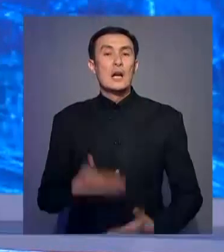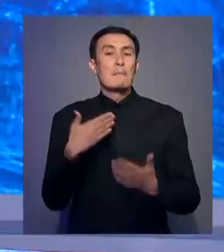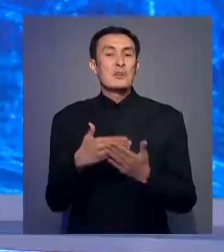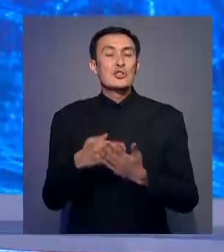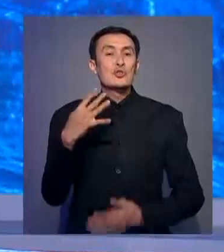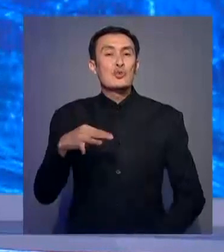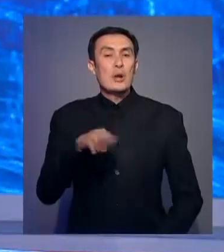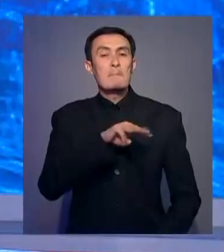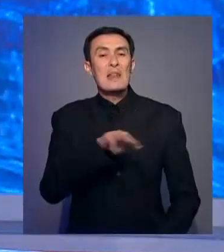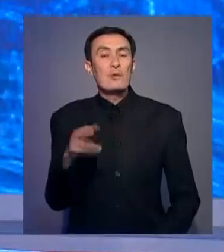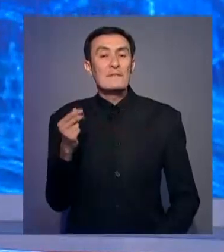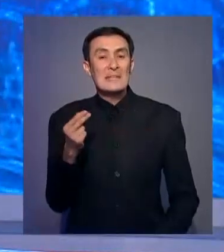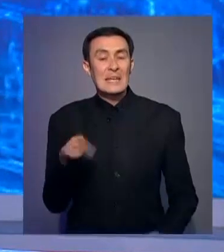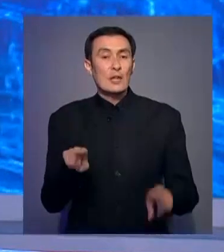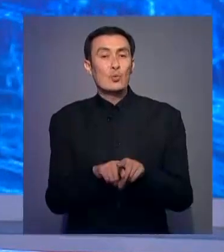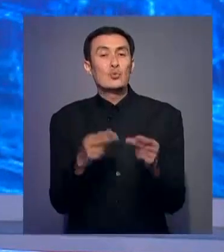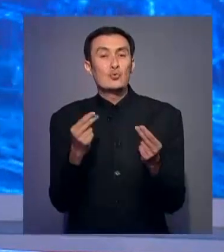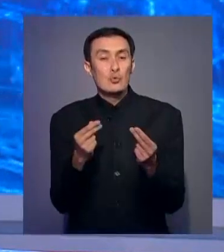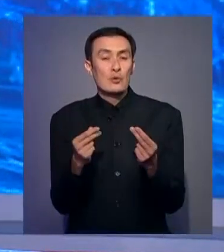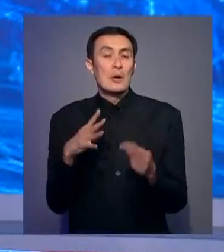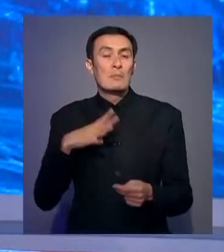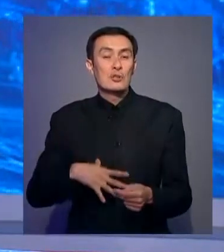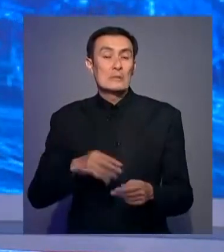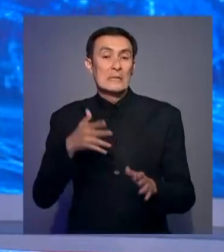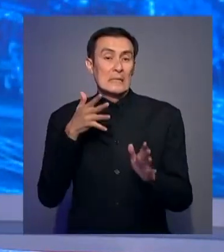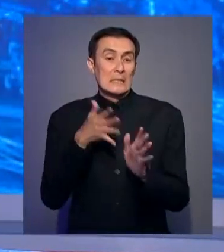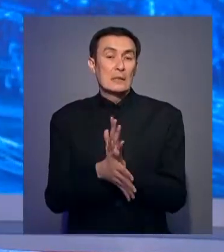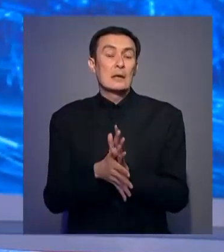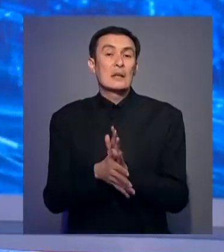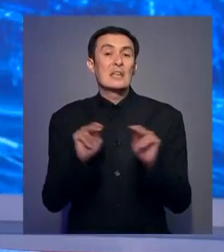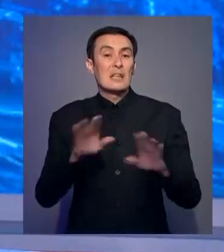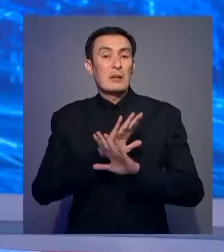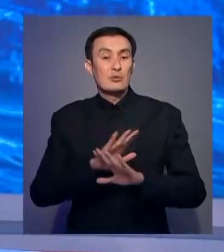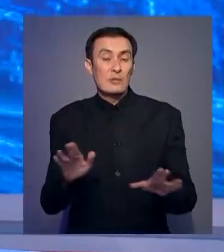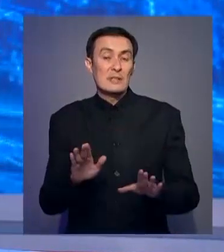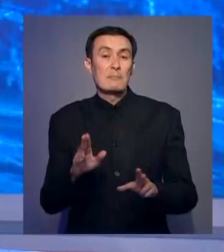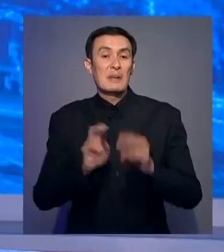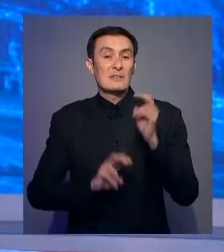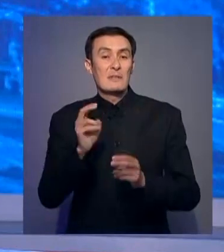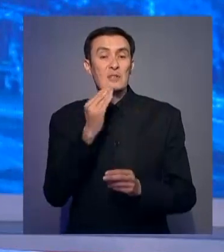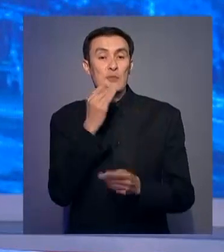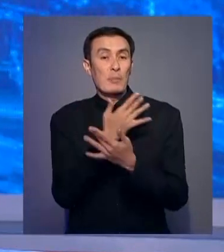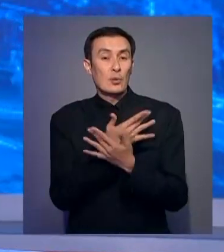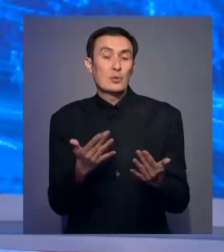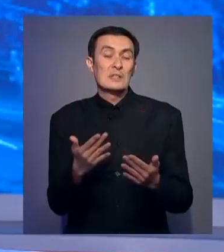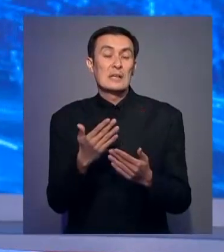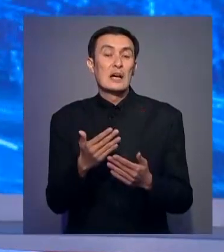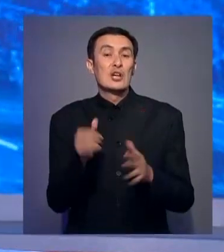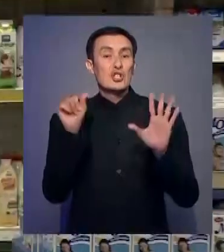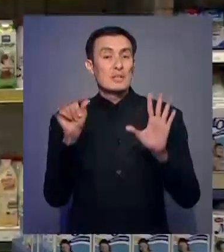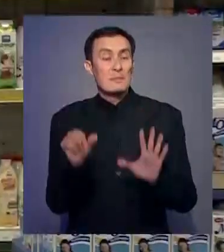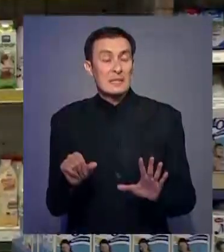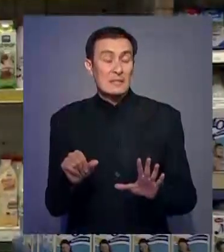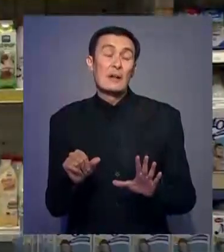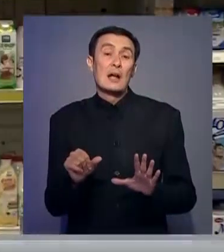Почти 40 миллионов тенге на такую сумму пришлось раскошелиться недобросовестным производителям пищевой продукции за первое